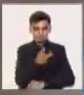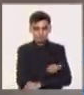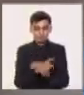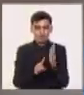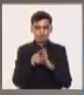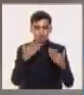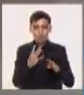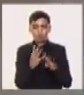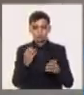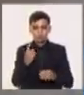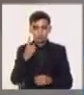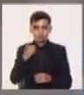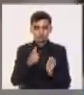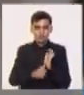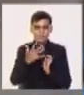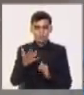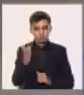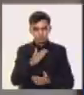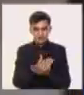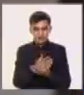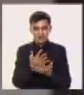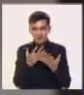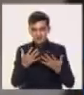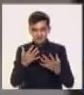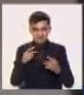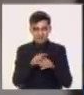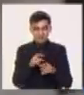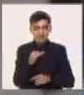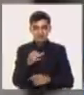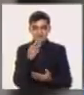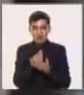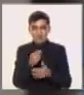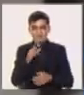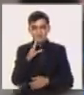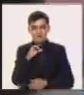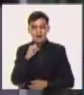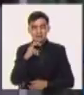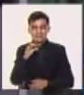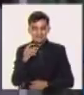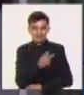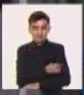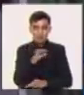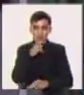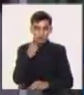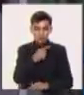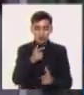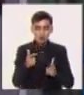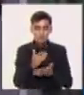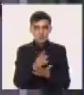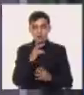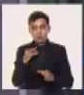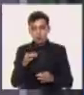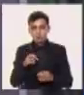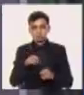На очереди еще 165. В ближайшее время запатентовать свою вакцину готовы российские разработчики. Но специалисты ВОЗ пока